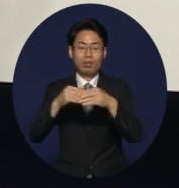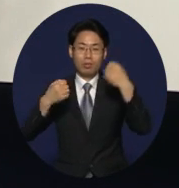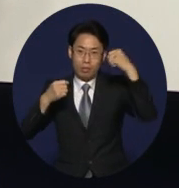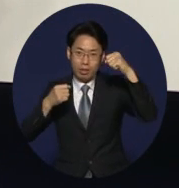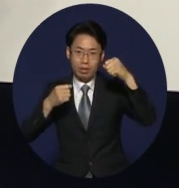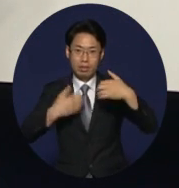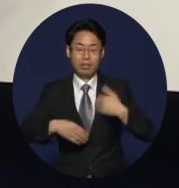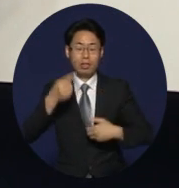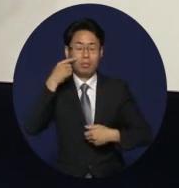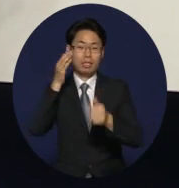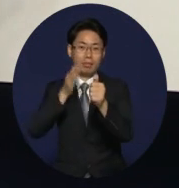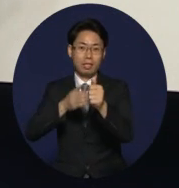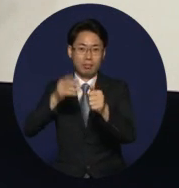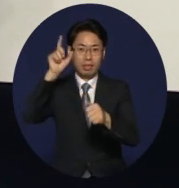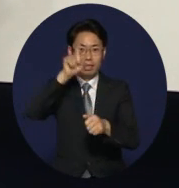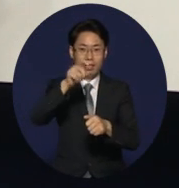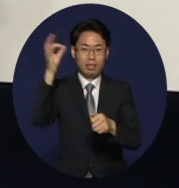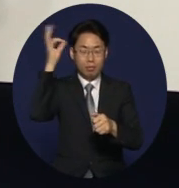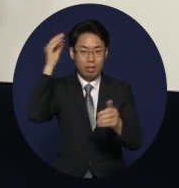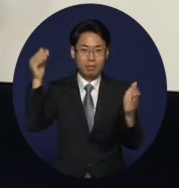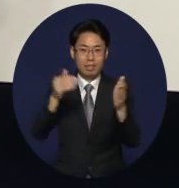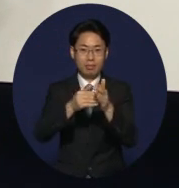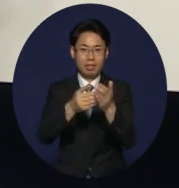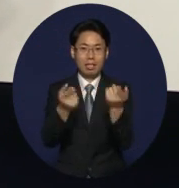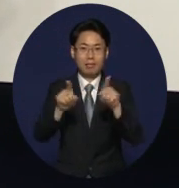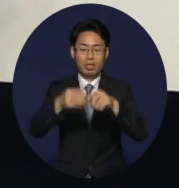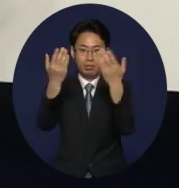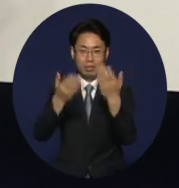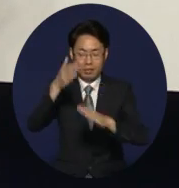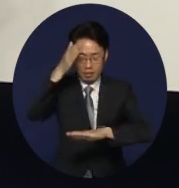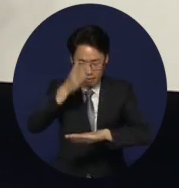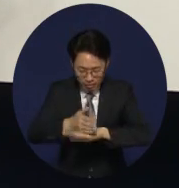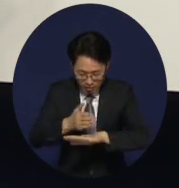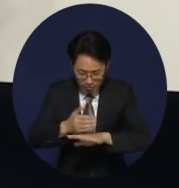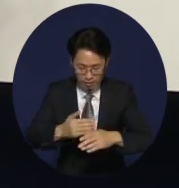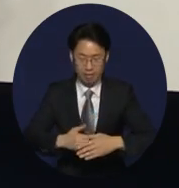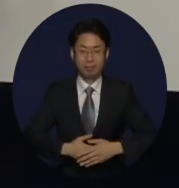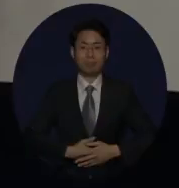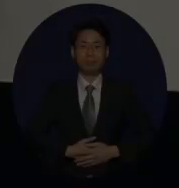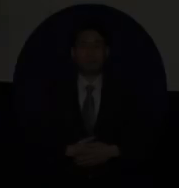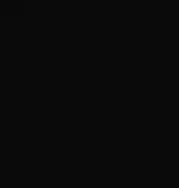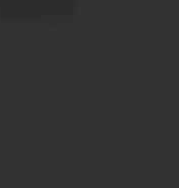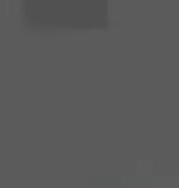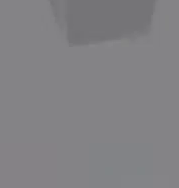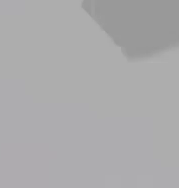문화 즐겨보시기 바랍니다. 클릭포항 여기서 마칩니다. 함께해 주신 여러분 고맙습니다.